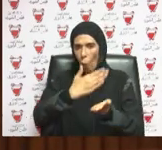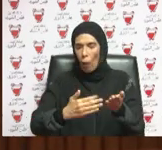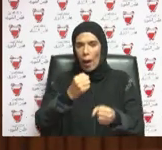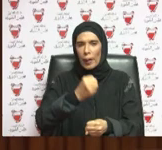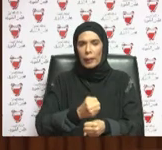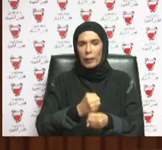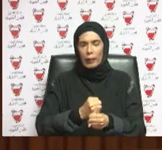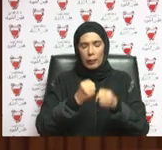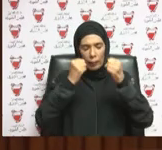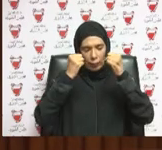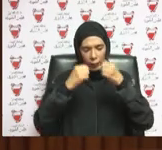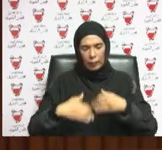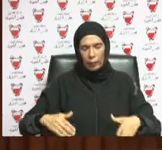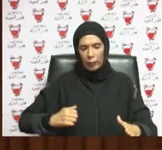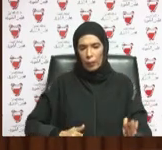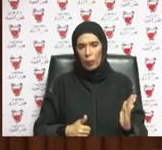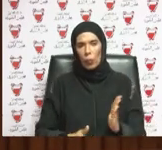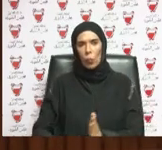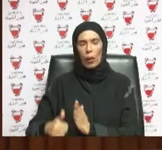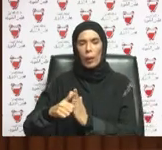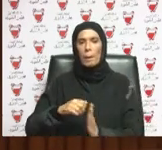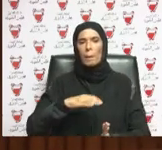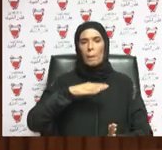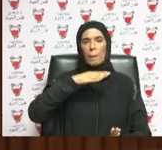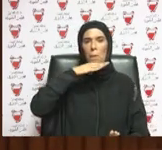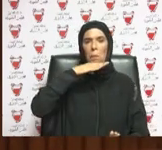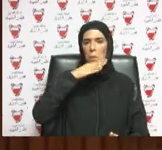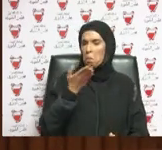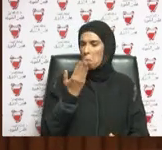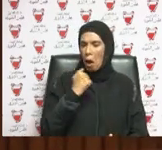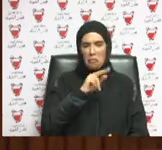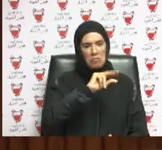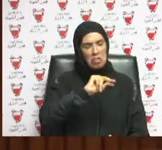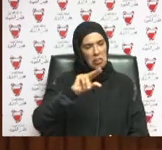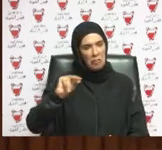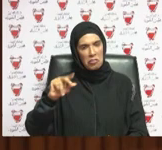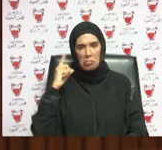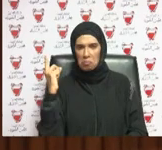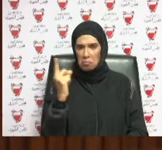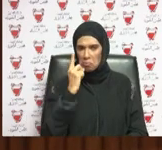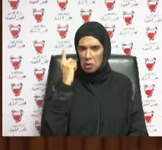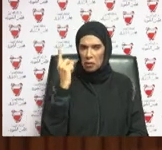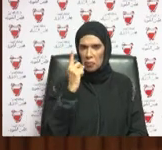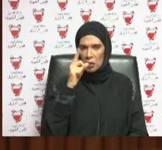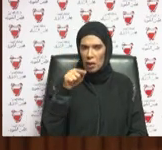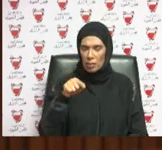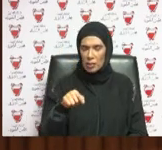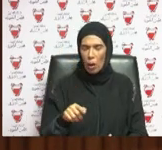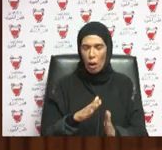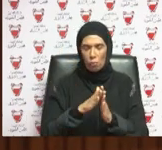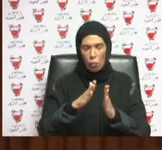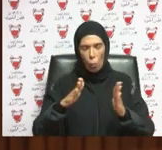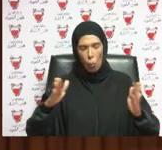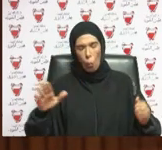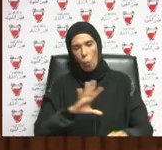خسرت البحرين قائدا وأبا قل مثيله على مر العصور. تغمد الله الفقير بواسع